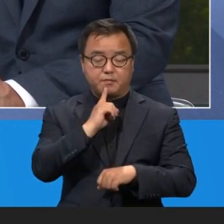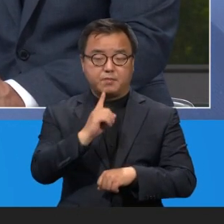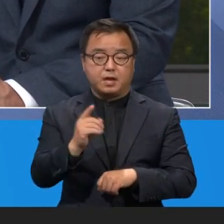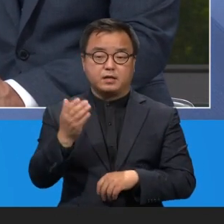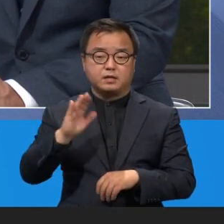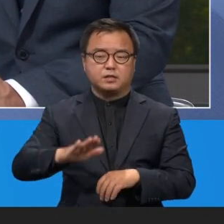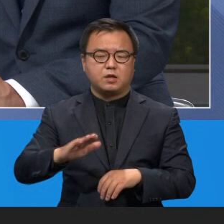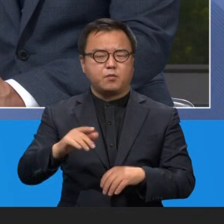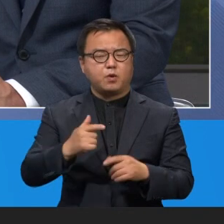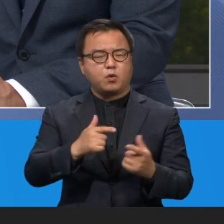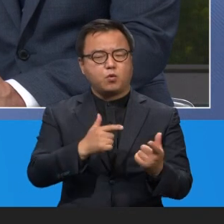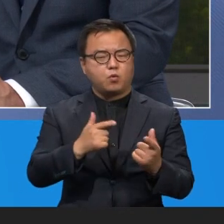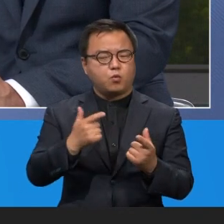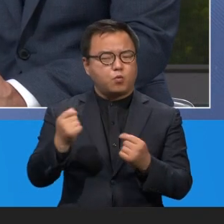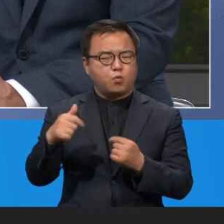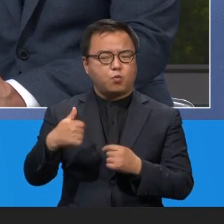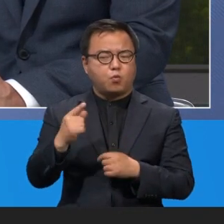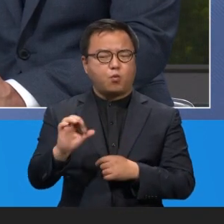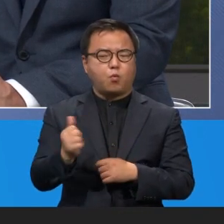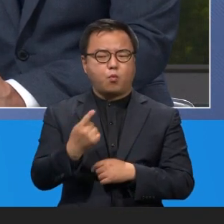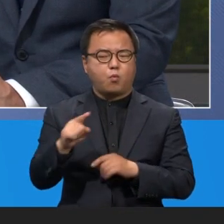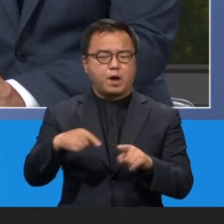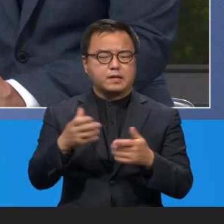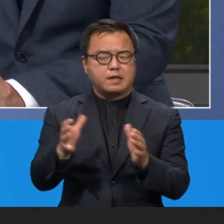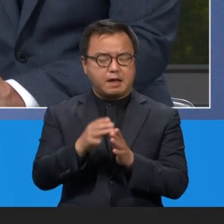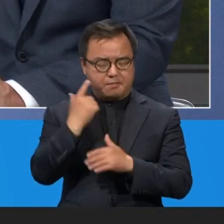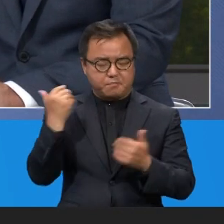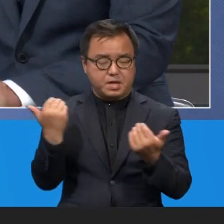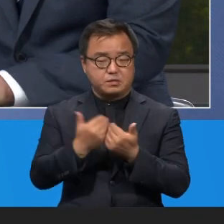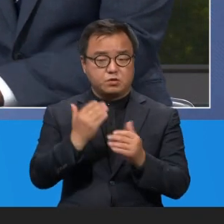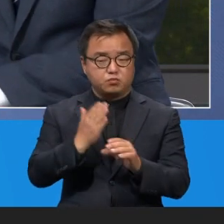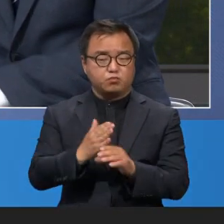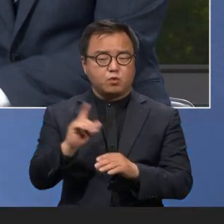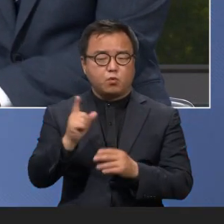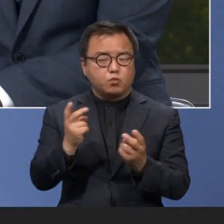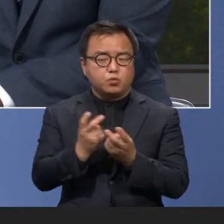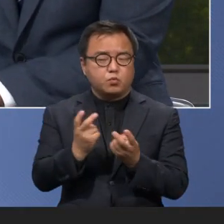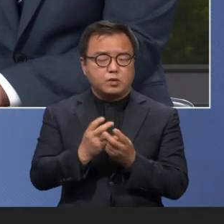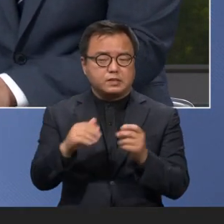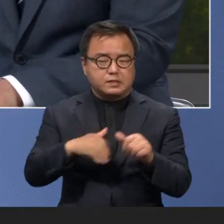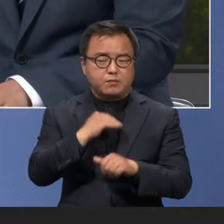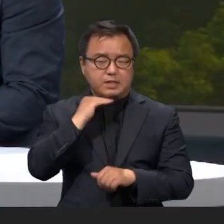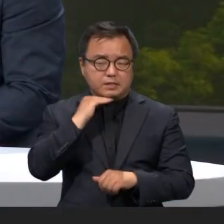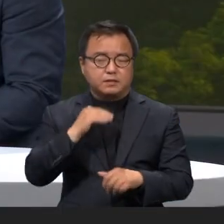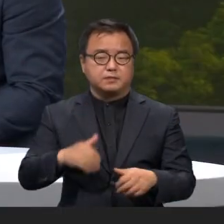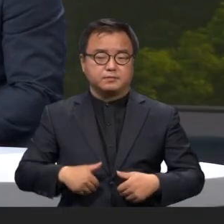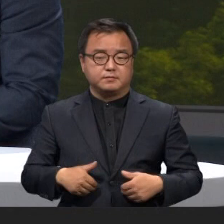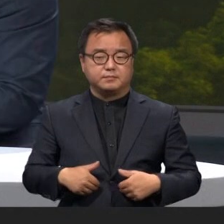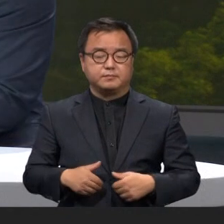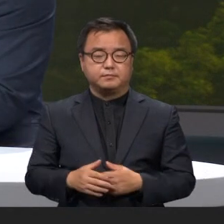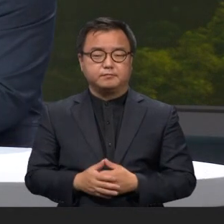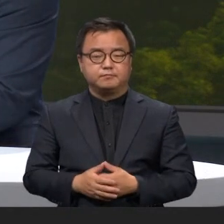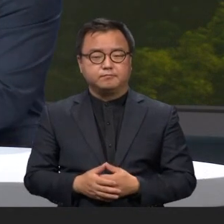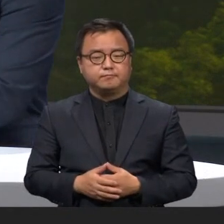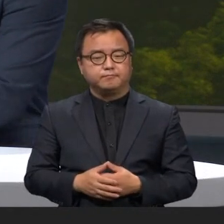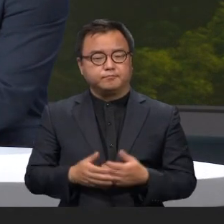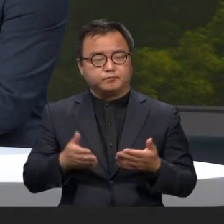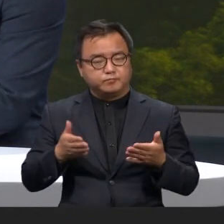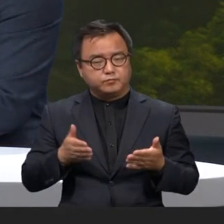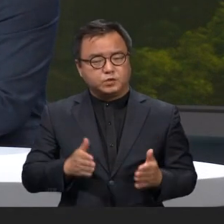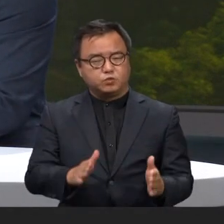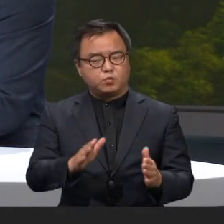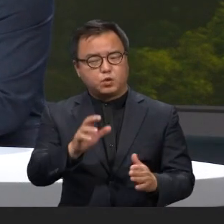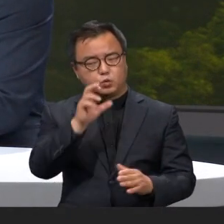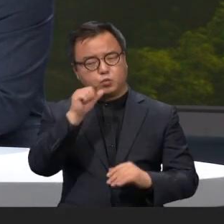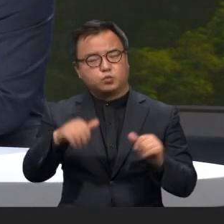무상교육을 늘려서 대학 진학률 도 끌어올릴 수 있을지 조금 더 지켜봐야겠습니다 근데 솔직히 뭐 출산 하기 좋은